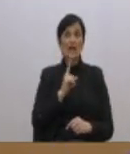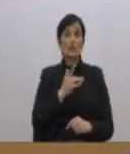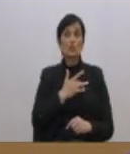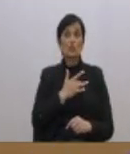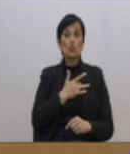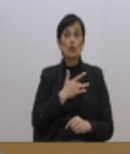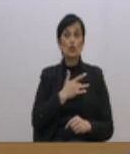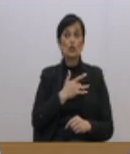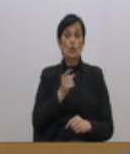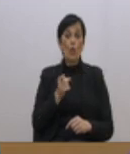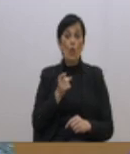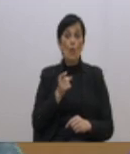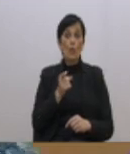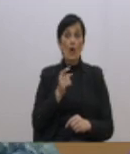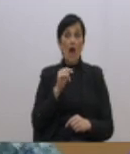იმას, რომ